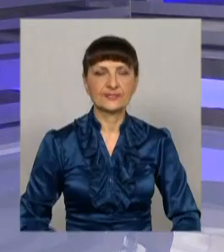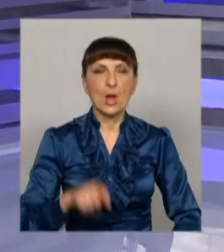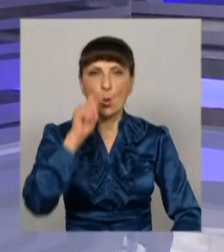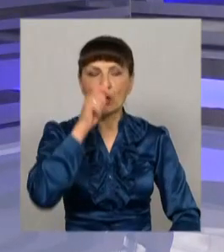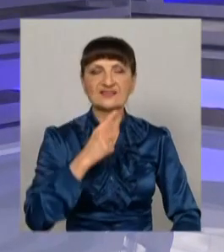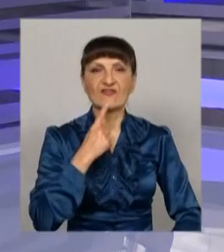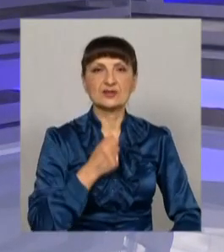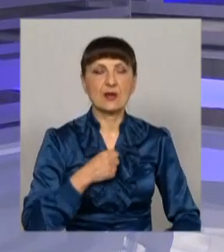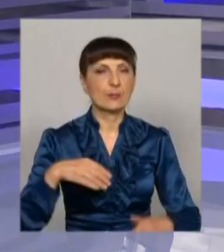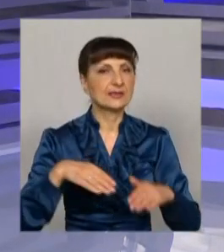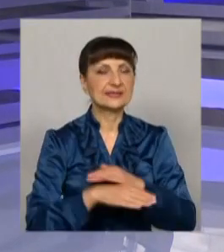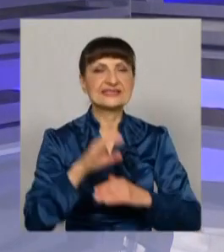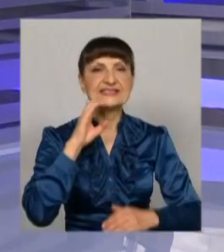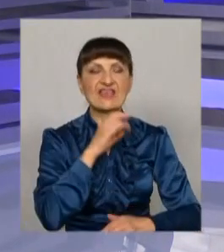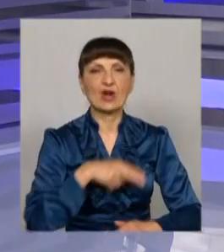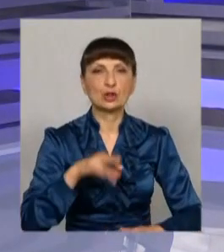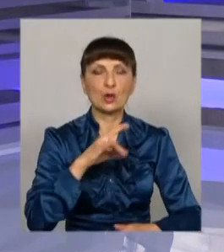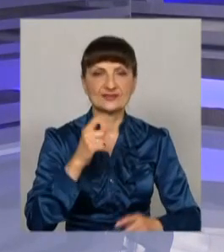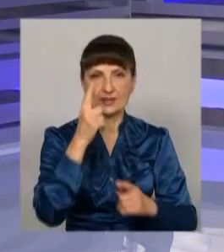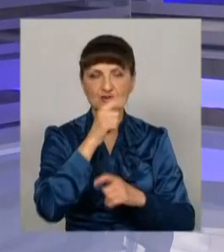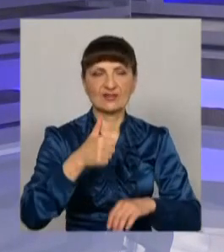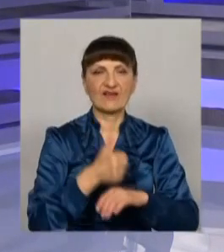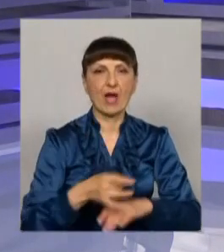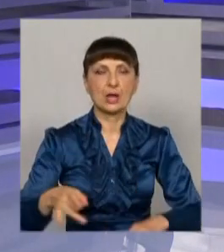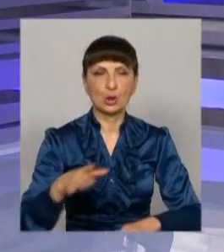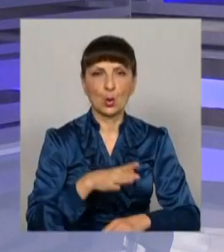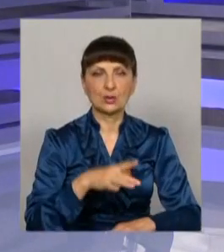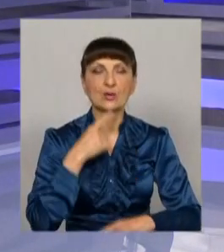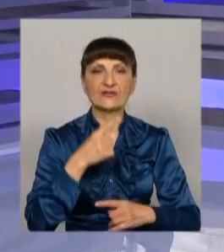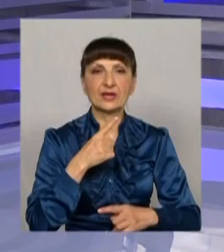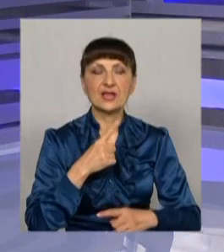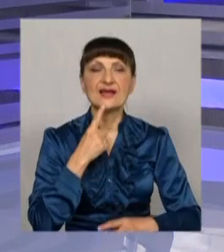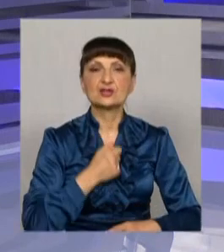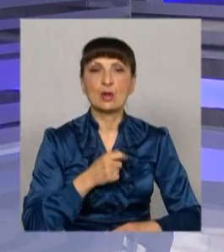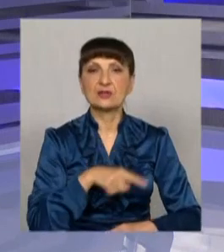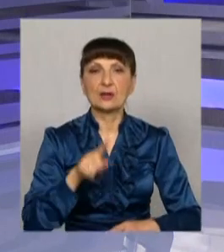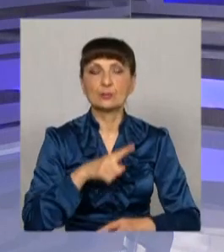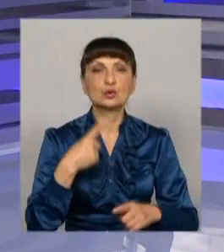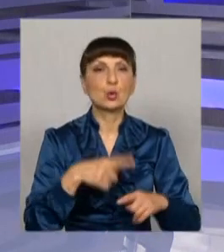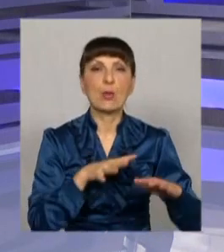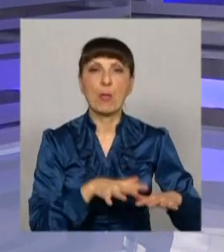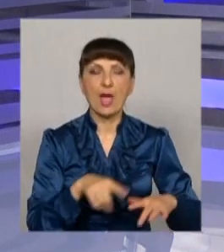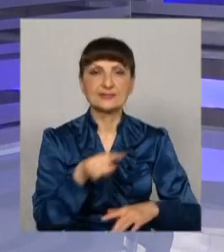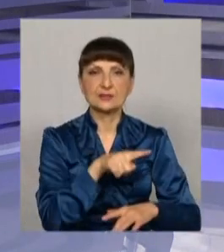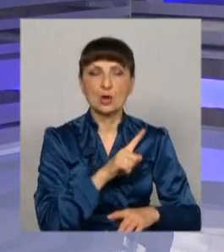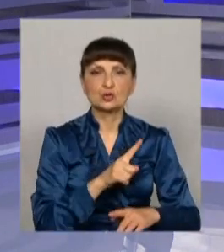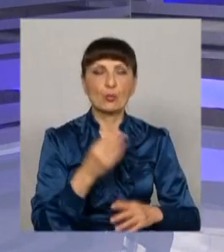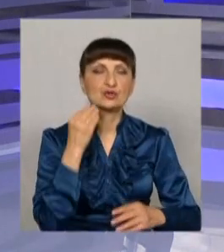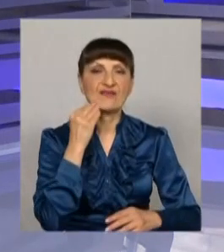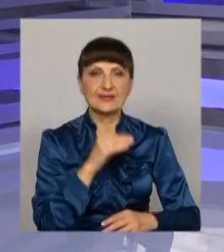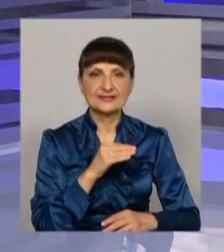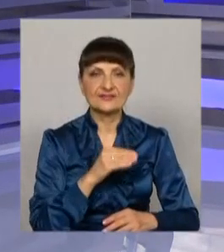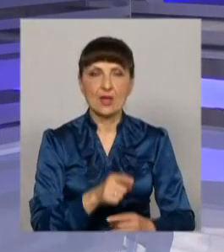войска покидают Северодонецк. Об этом сообщил глава региона. По его словам, солдаты займут другие позиции, чтобы более